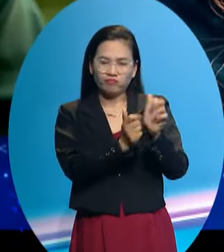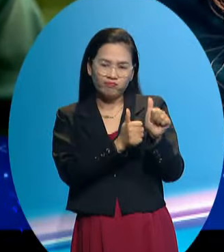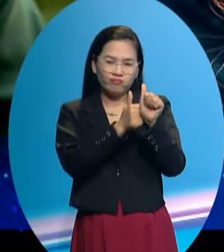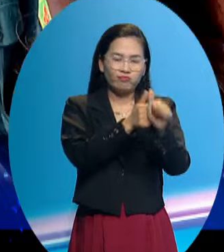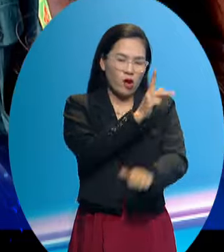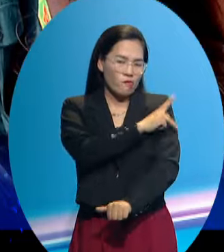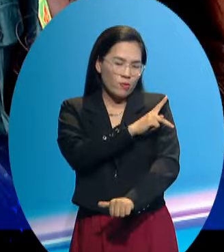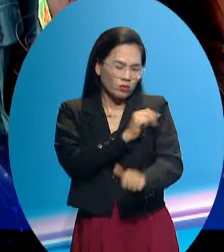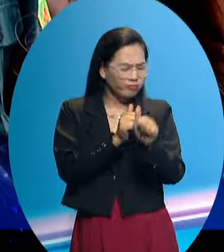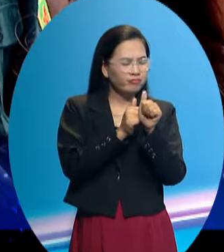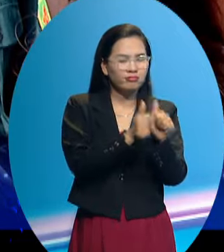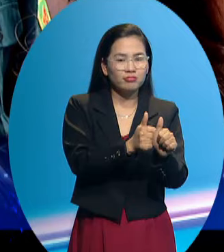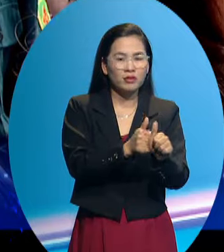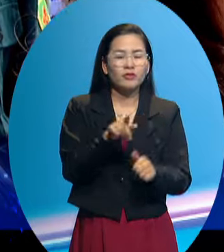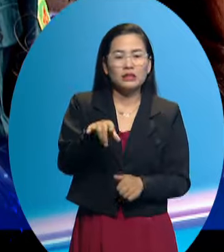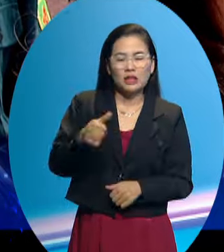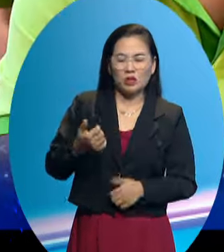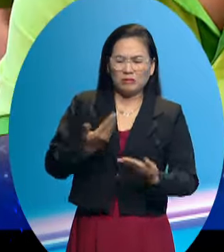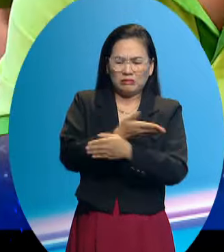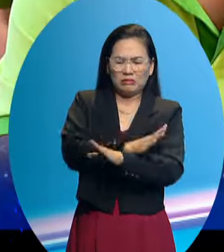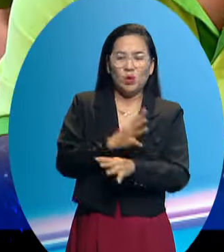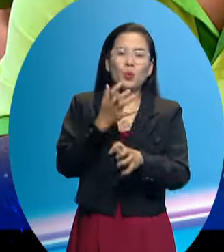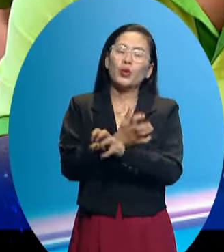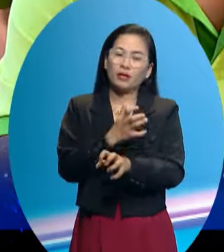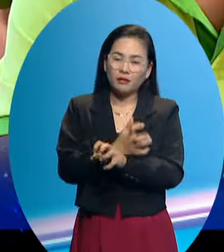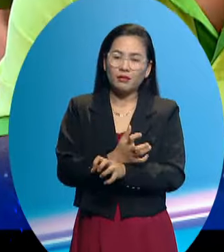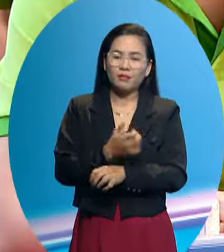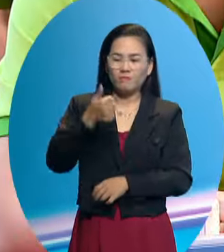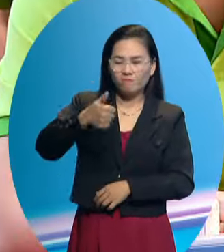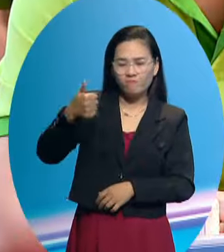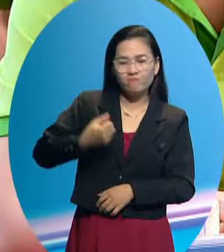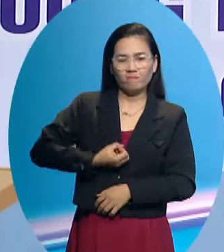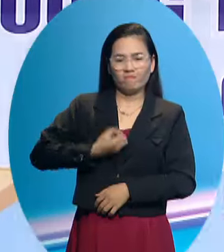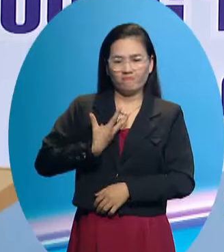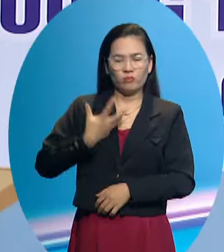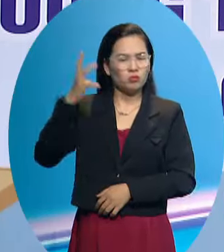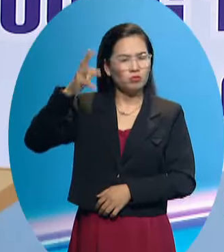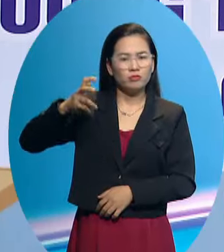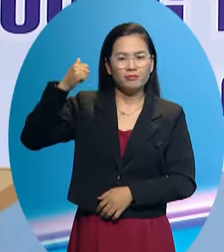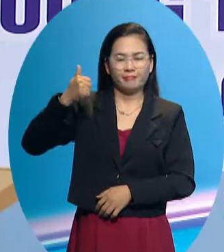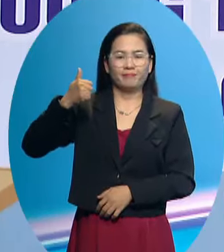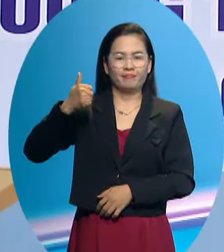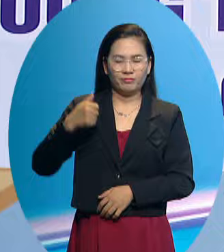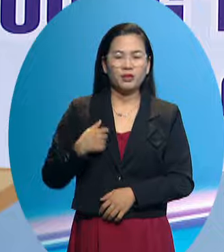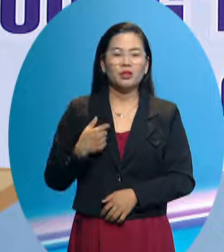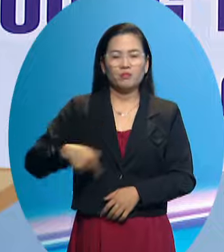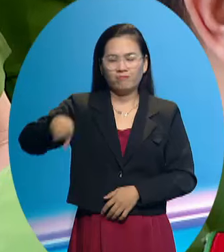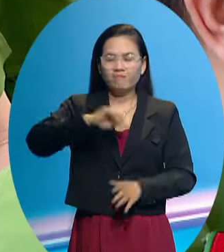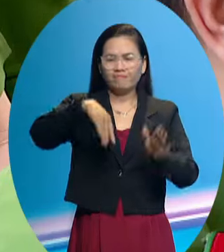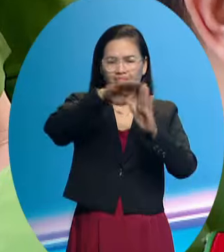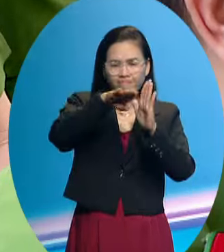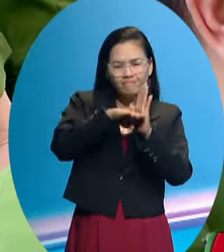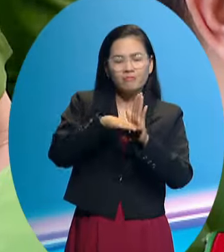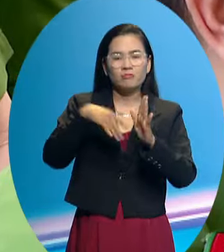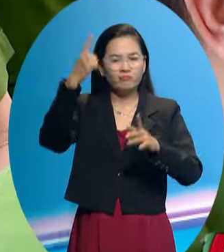toàn với mục tiêu tính mạng con người là trên hết quận 3 tiếp tục triển khai thực hiện các nhiệm vụ giải pháp đảm bảo trật tự an toàn giao